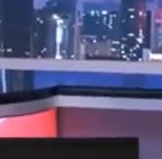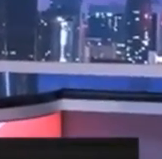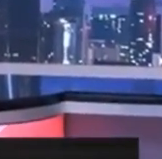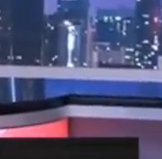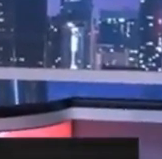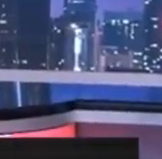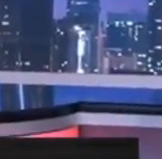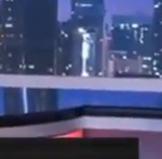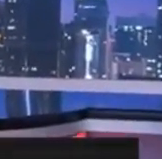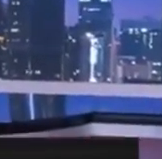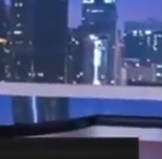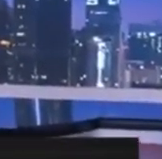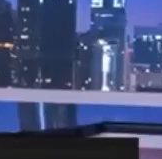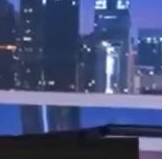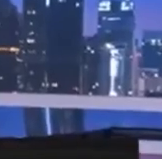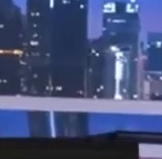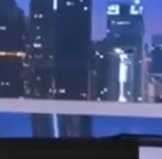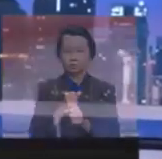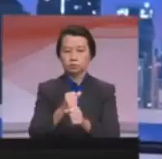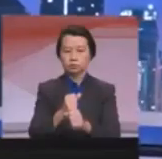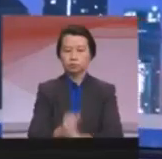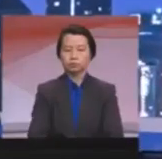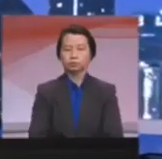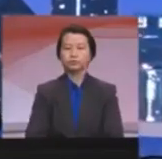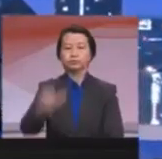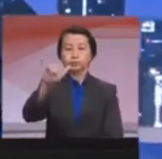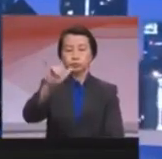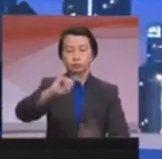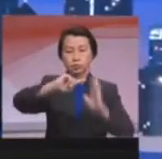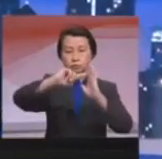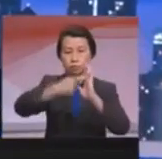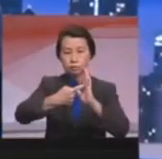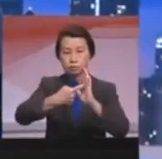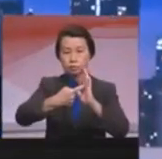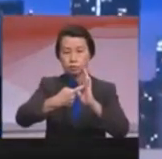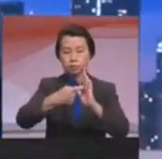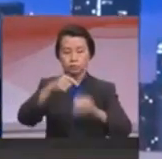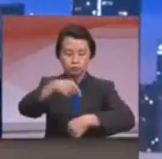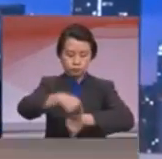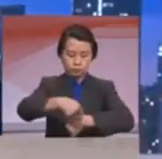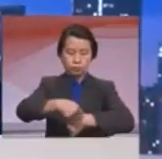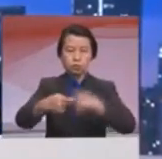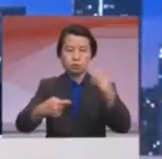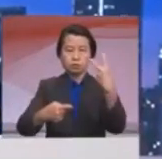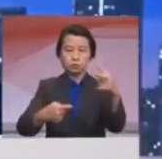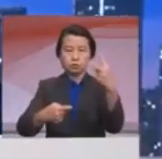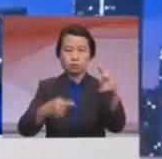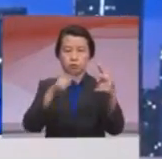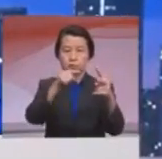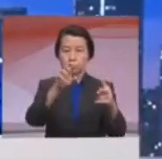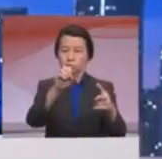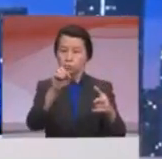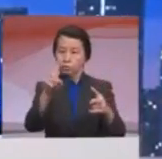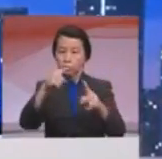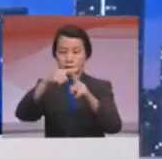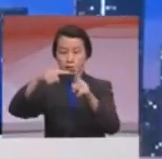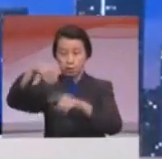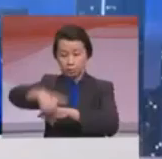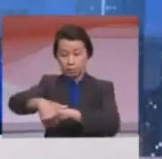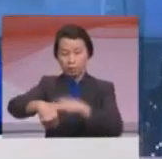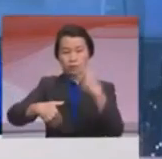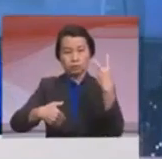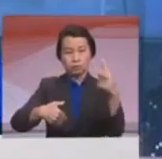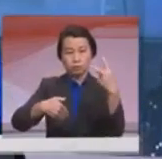Tropicana Corporation Berhad di Petaling Jaya selama 14 hari. Ia berkuat kuasa pada pukul 12.01 tengah malam